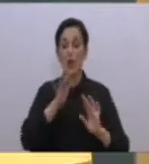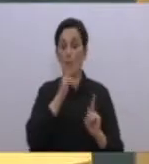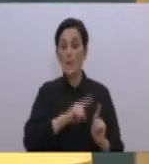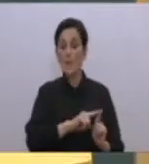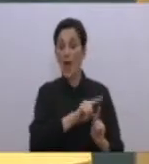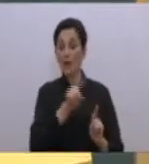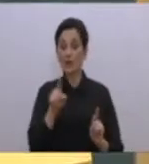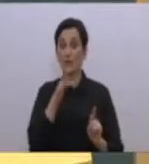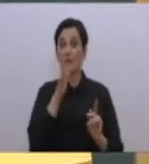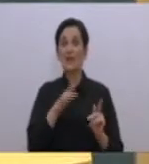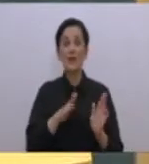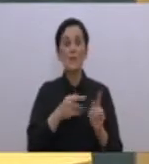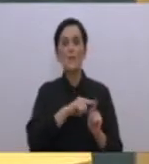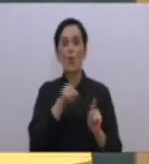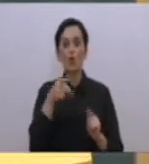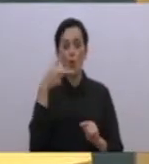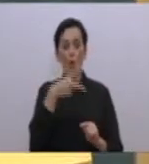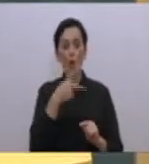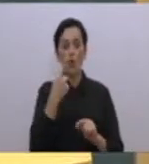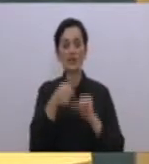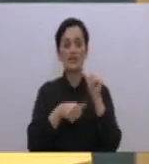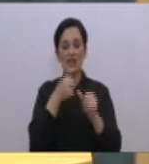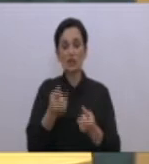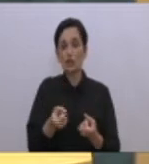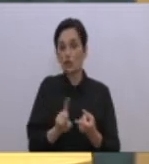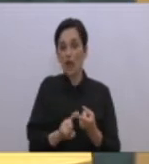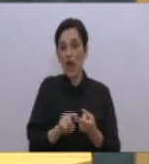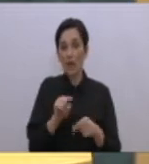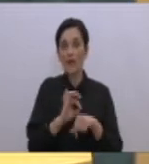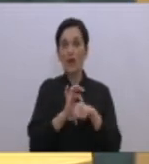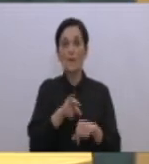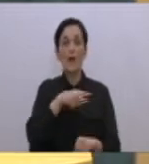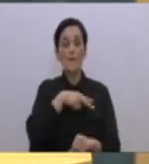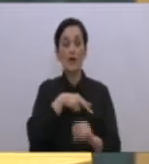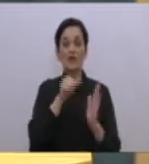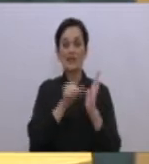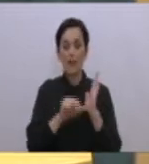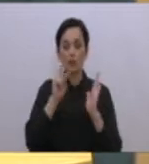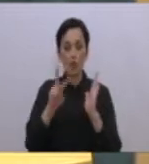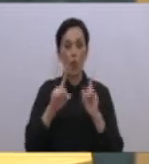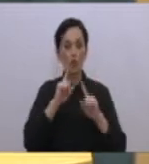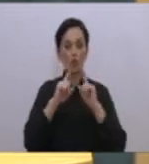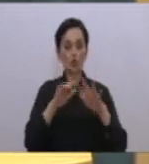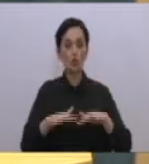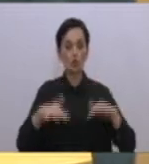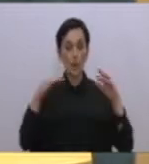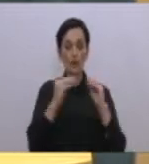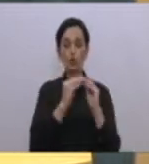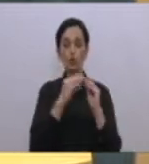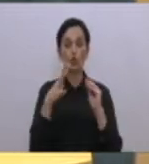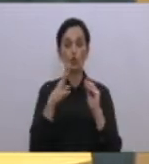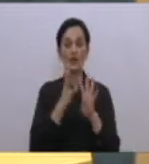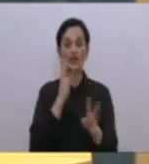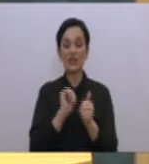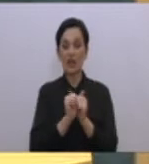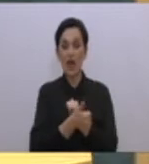და საანგარიშო პერიოდი თვითონ შეეხება 2021 წელს, გაიმართა პარლამენტის 62 პლენარული სხდომა, მათ შორის 15